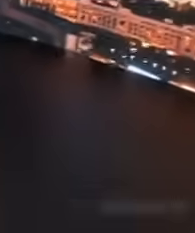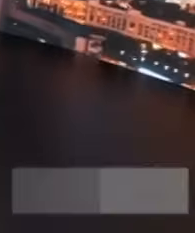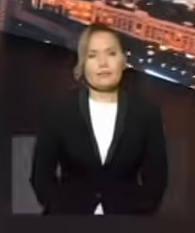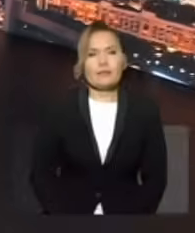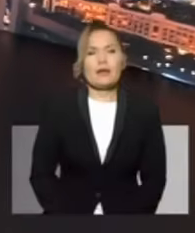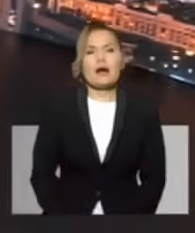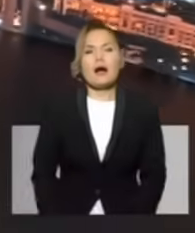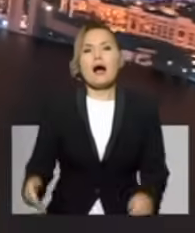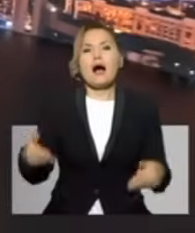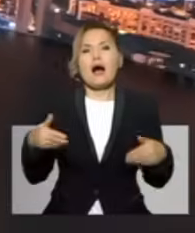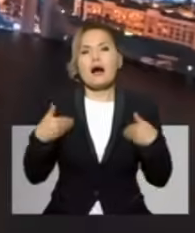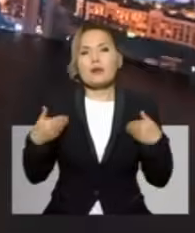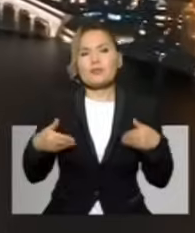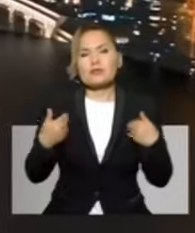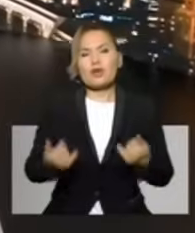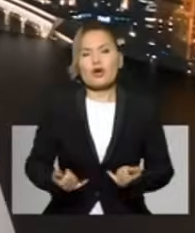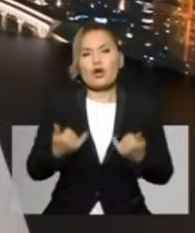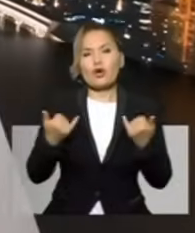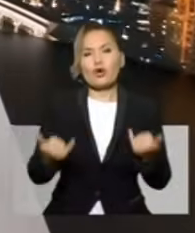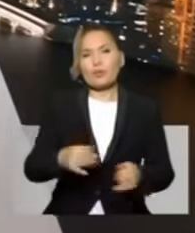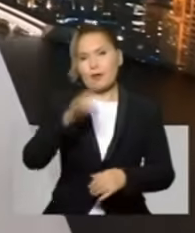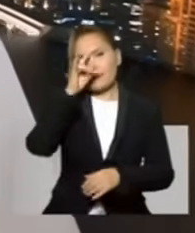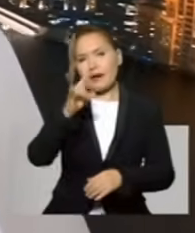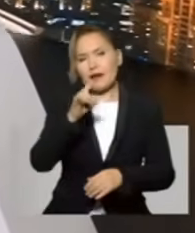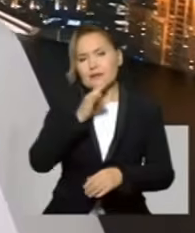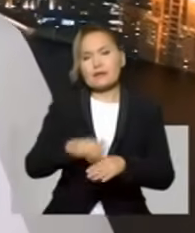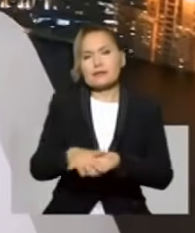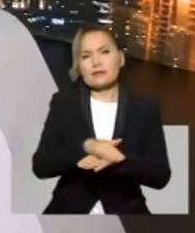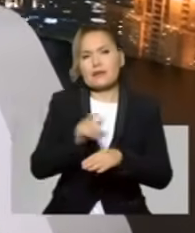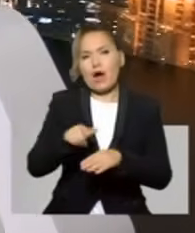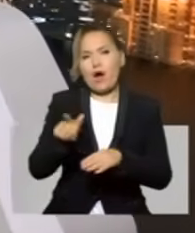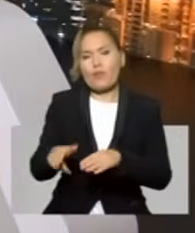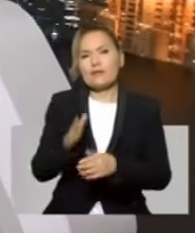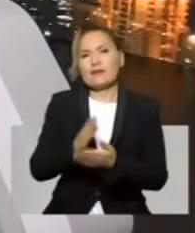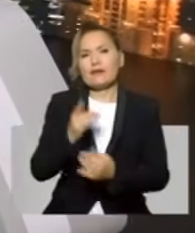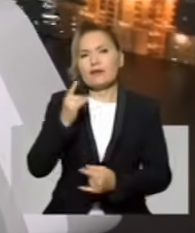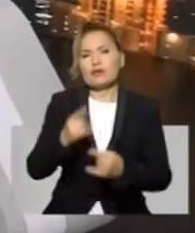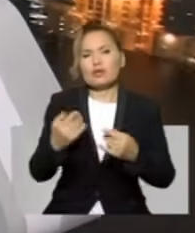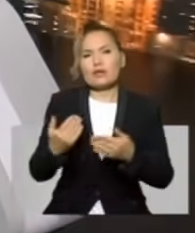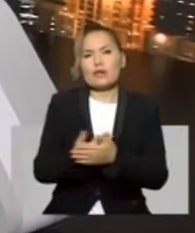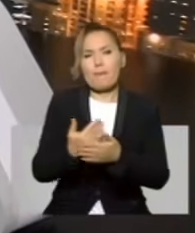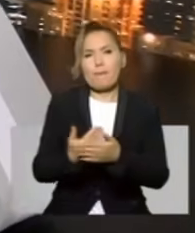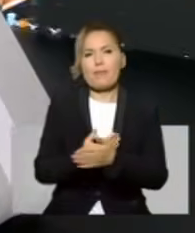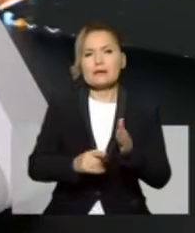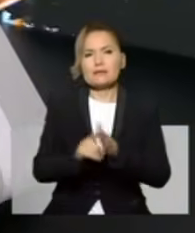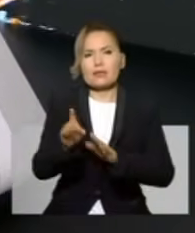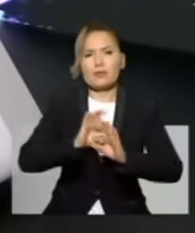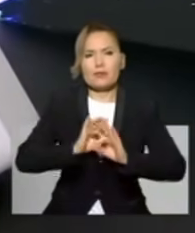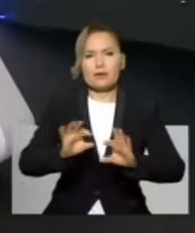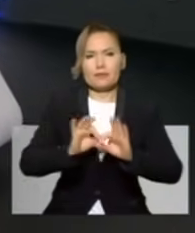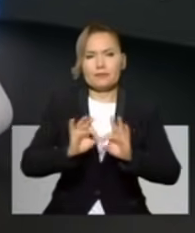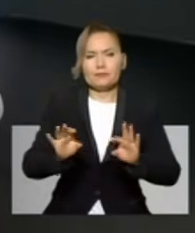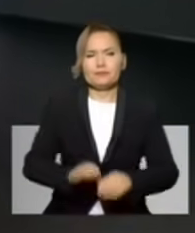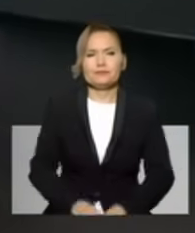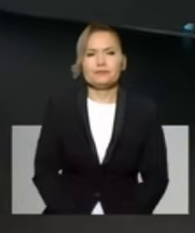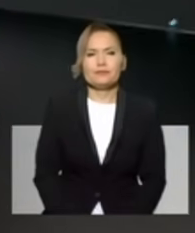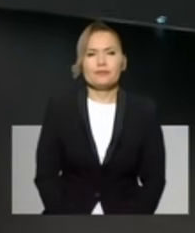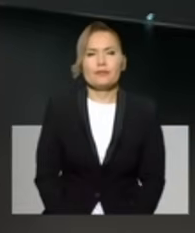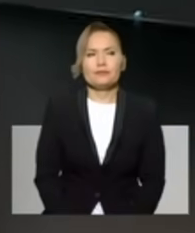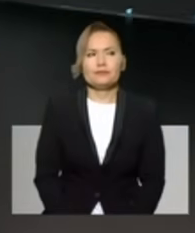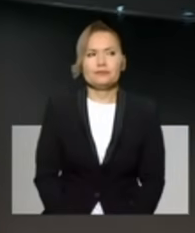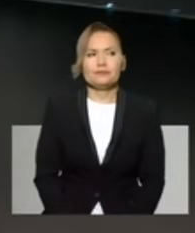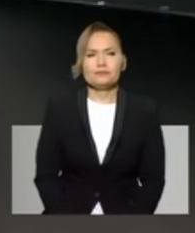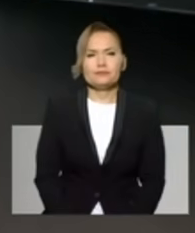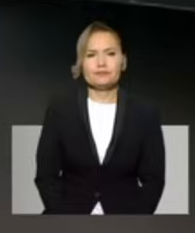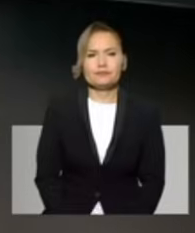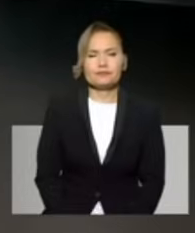Қайырлы кеш көрермен, ұлттық арнаның тікелей эфирінде ақпарат қызметі, студияда Армангүл Тоқтамұрат және сурдоудармада Самал Нұрым.